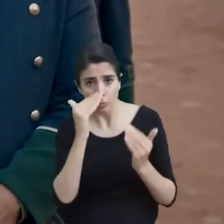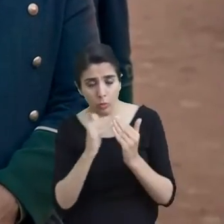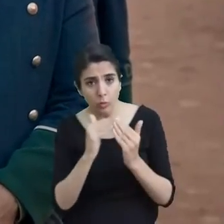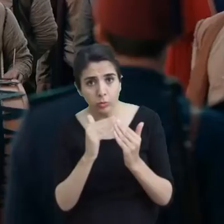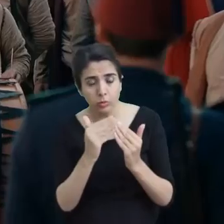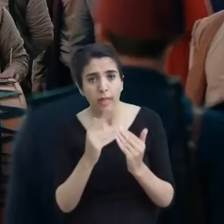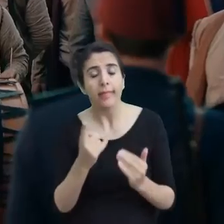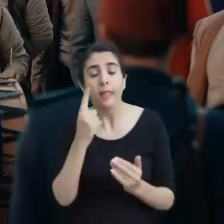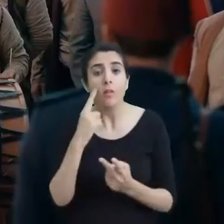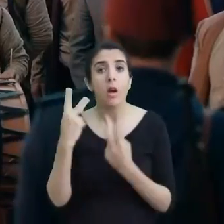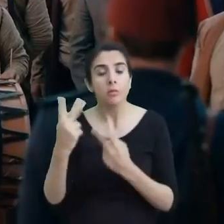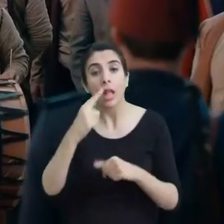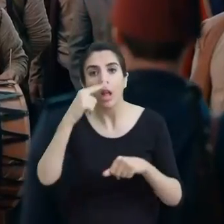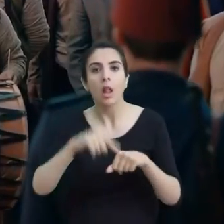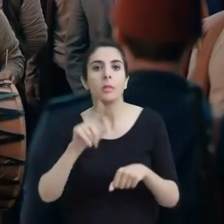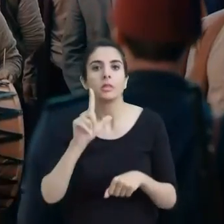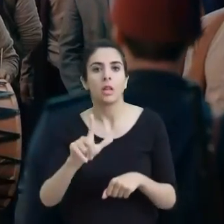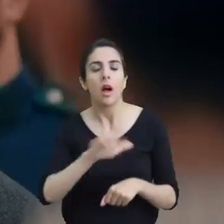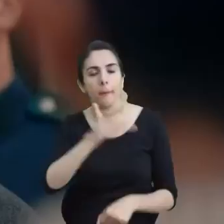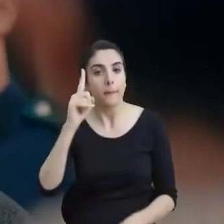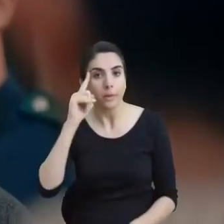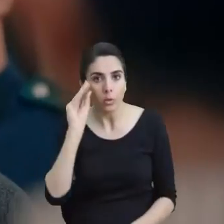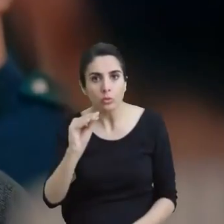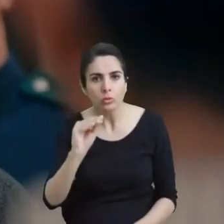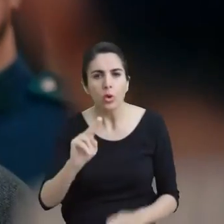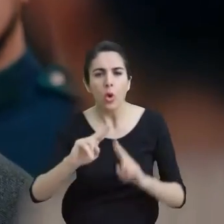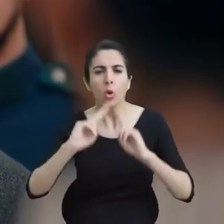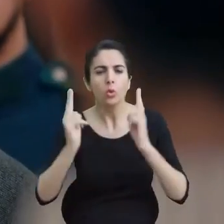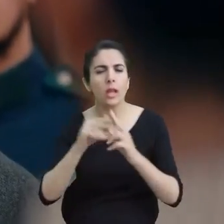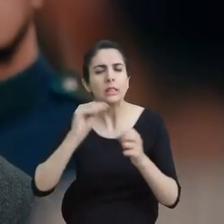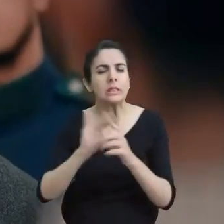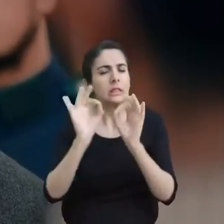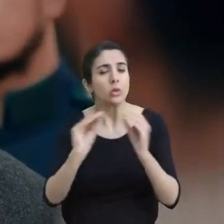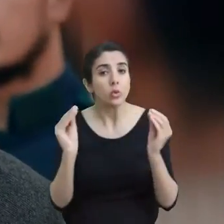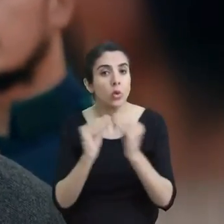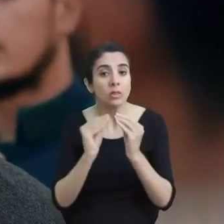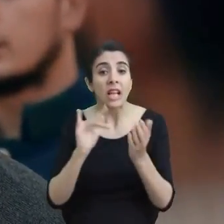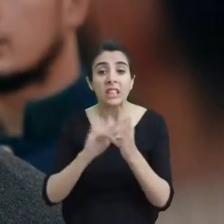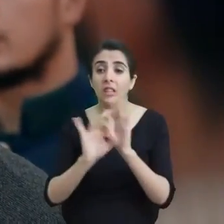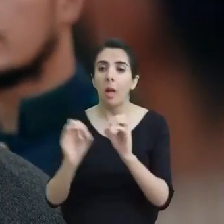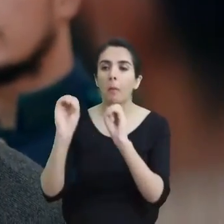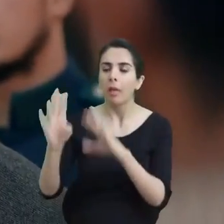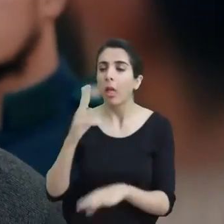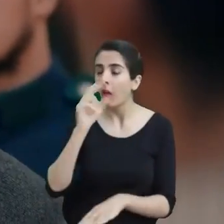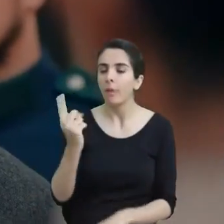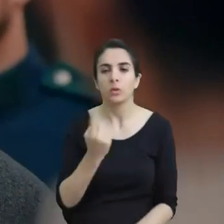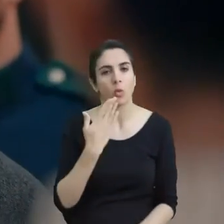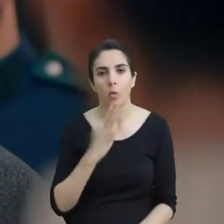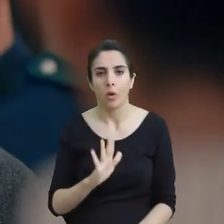mı? Devlet-i Aliye'ye inanın. Bilin ki alemde hiçbir suç cezasız